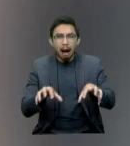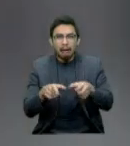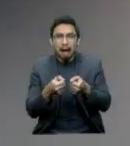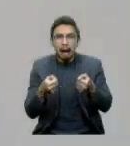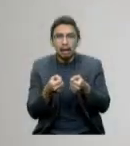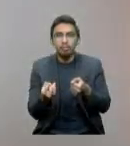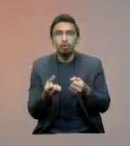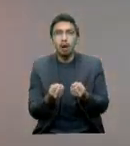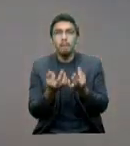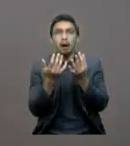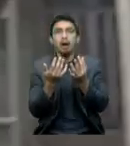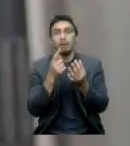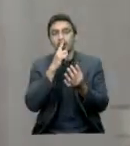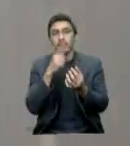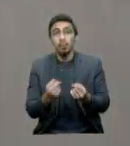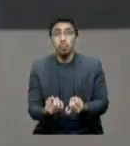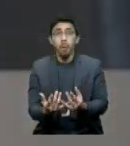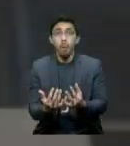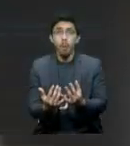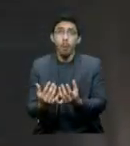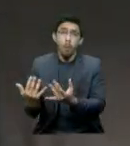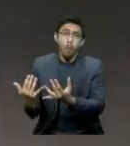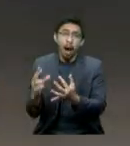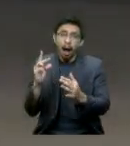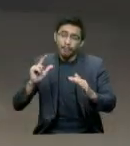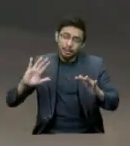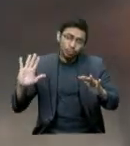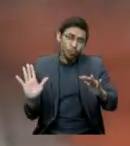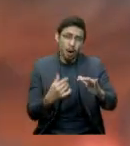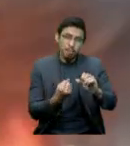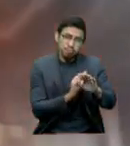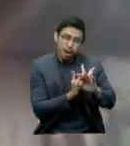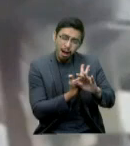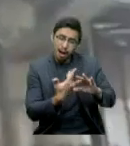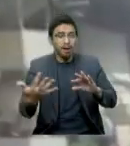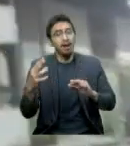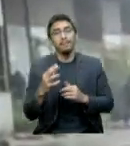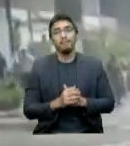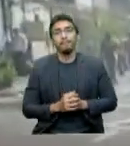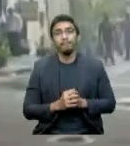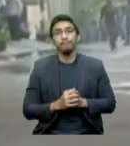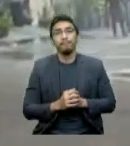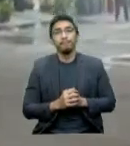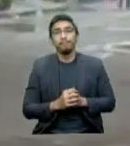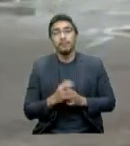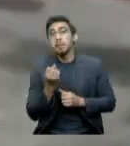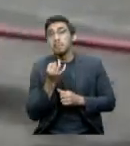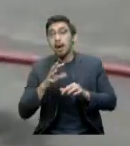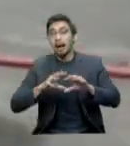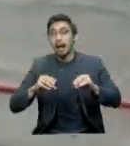mudah terbakar membuat api cepat membesar dan menghanguskan hampir seluruh bangunan gudang dan isinya menurut sejumlah